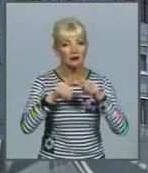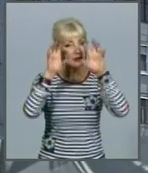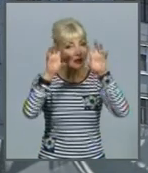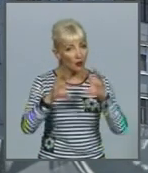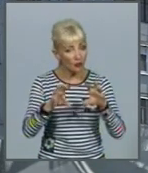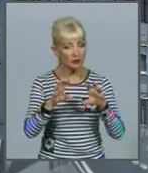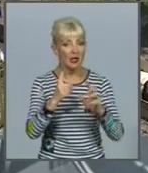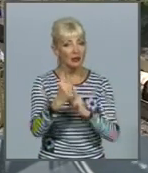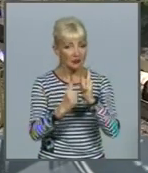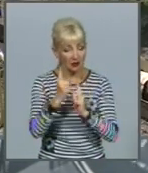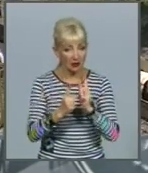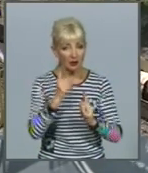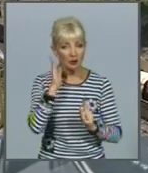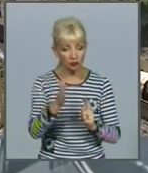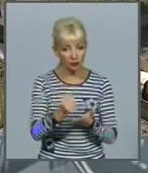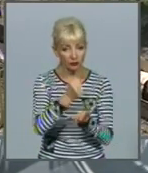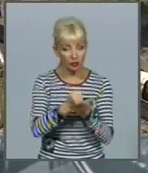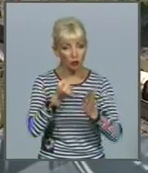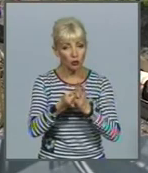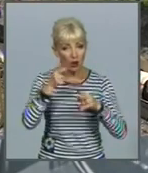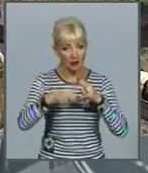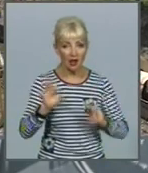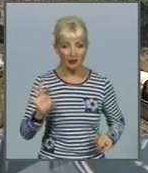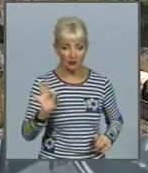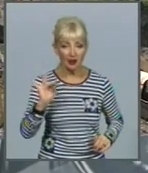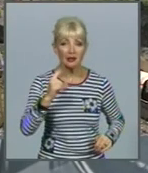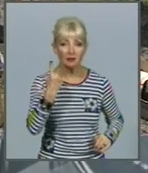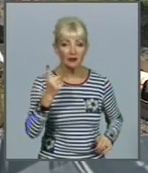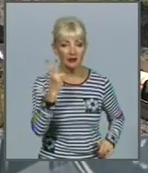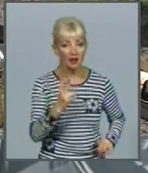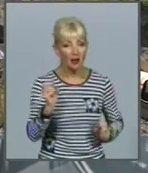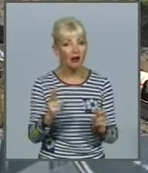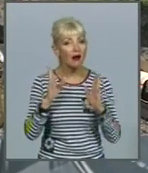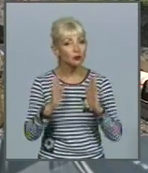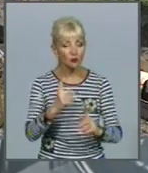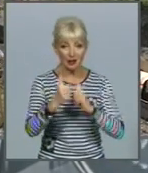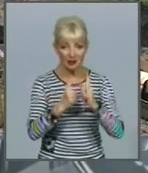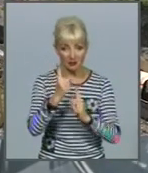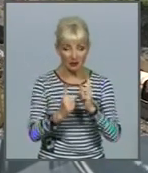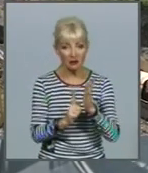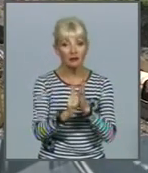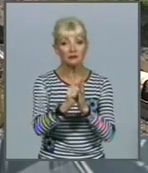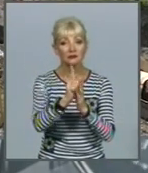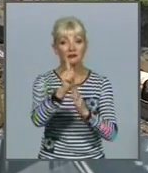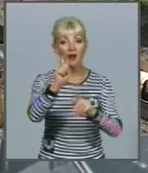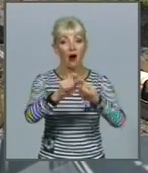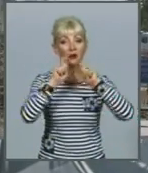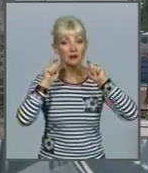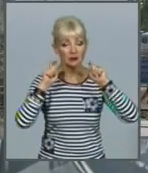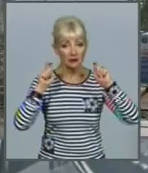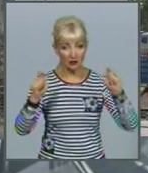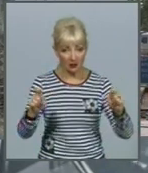приняты до конца октября. И с 1 ноября, как только изменения вступят в силу, мы будем применять тариф